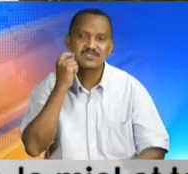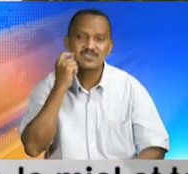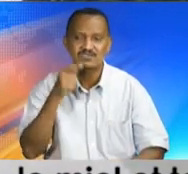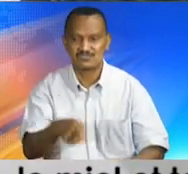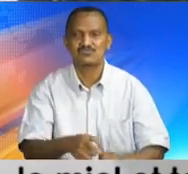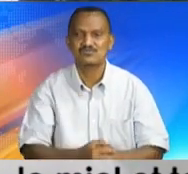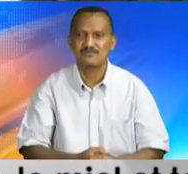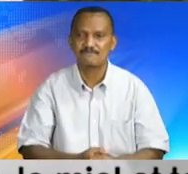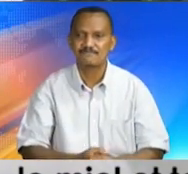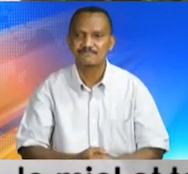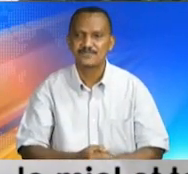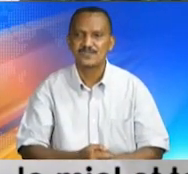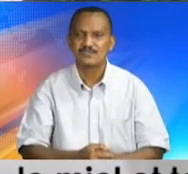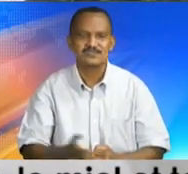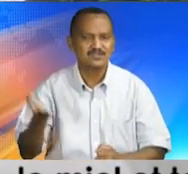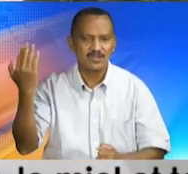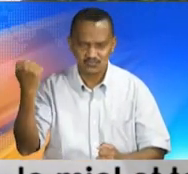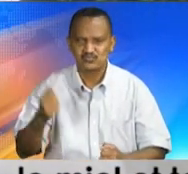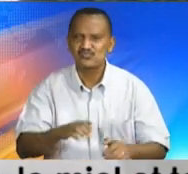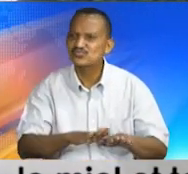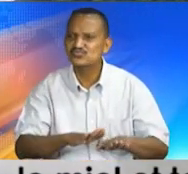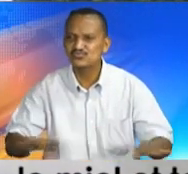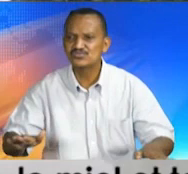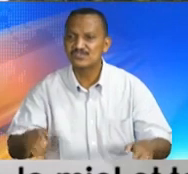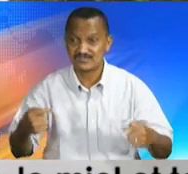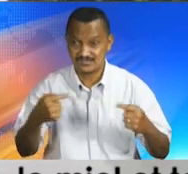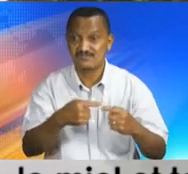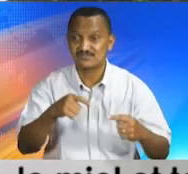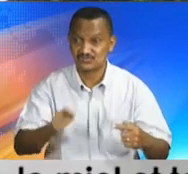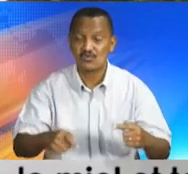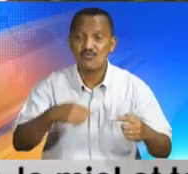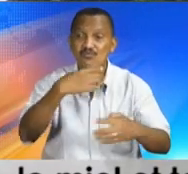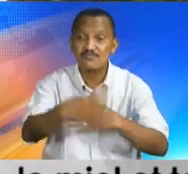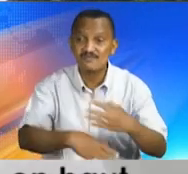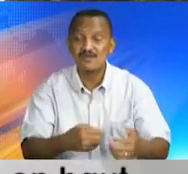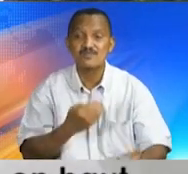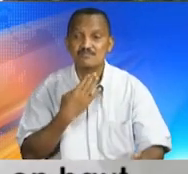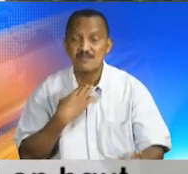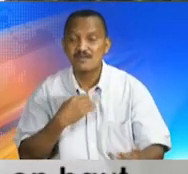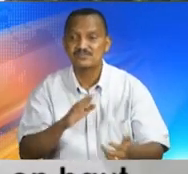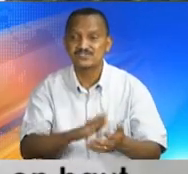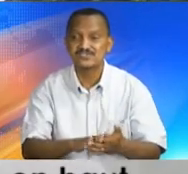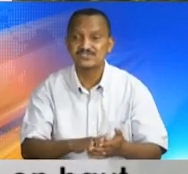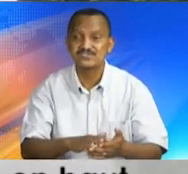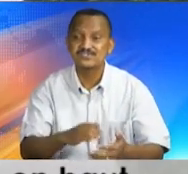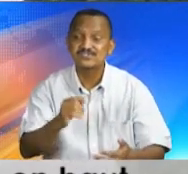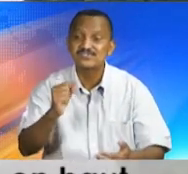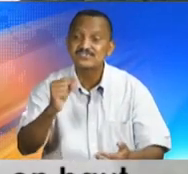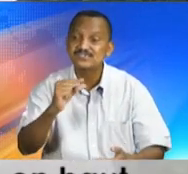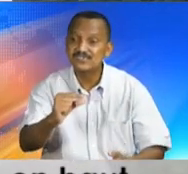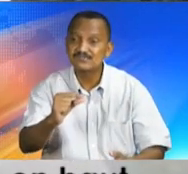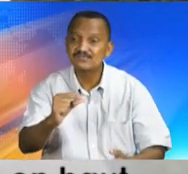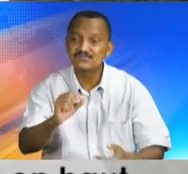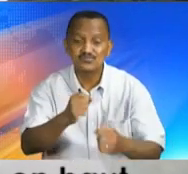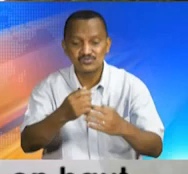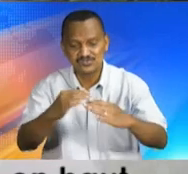dia vata tsotra fotsiny, zany hoe mifangaro atao zany ny zanany sy ny mamy sy ny rehetra. Fa amin'ity zany efa miavaka mihitsy zany hoe any